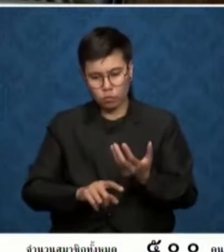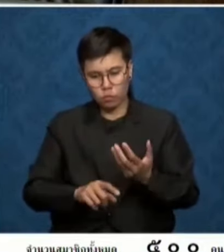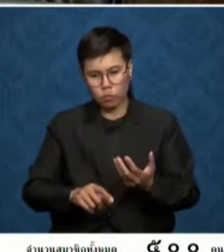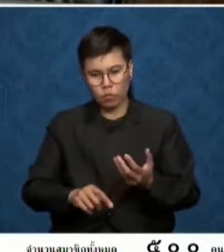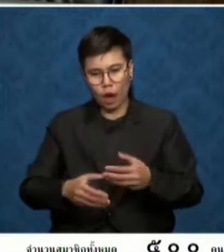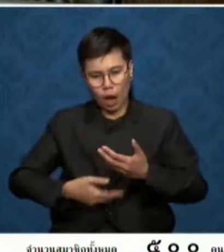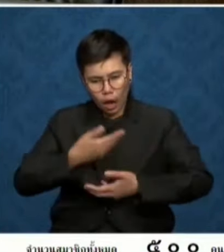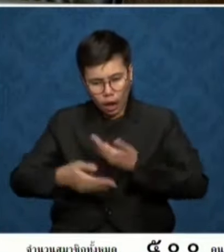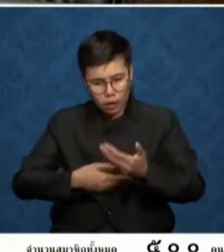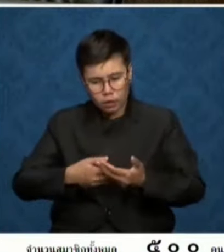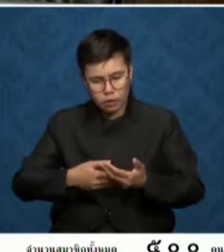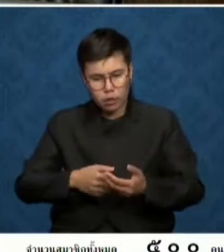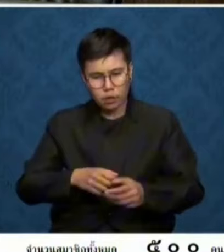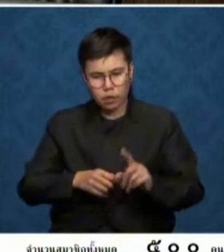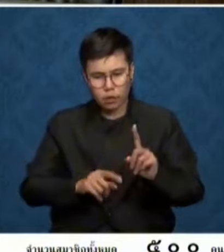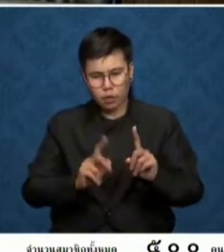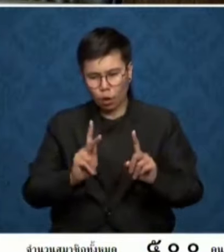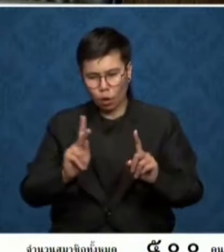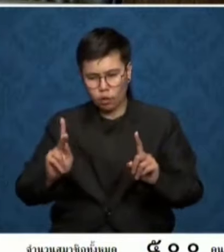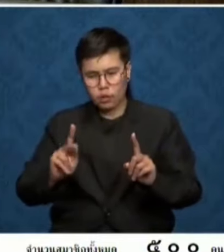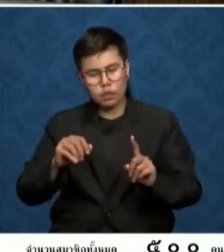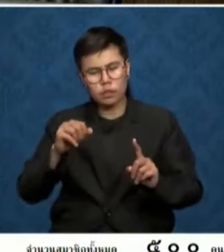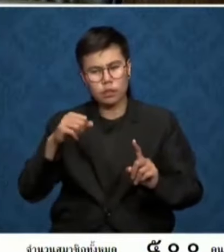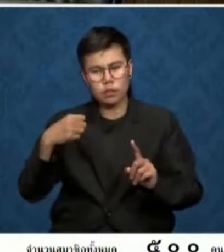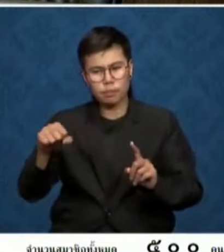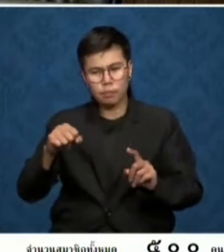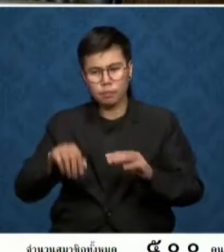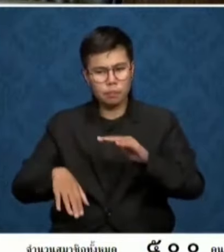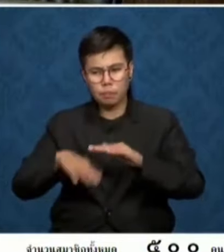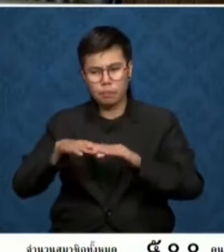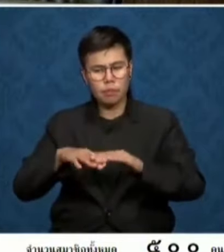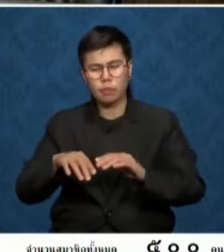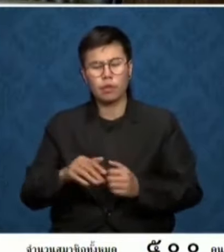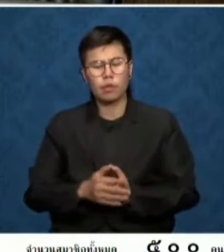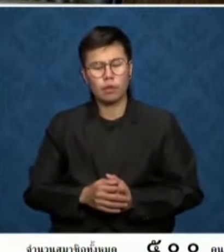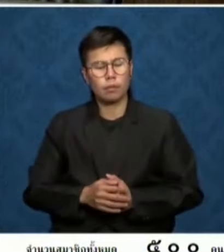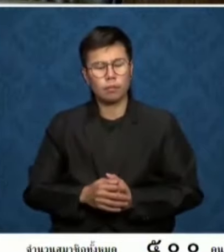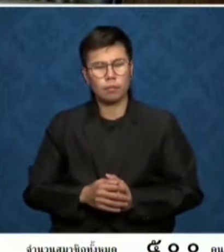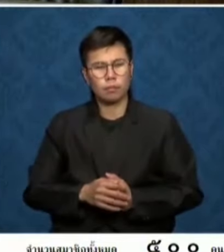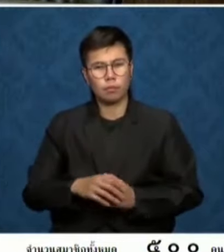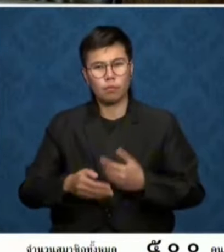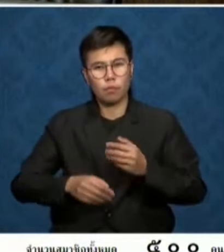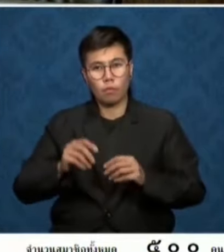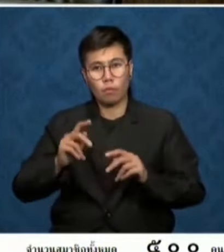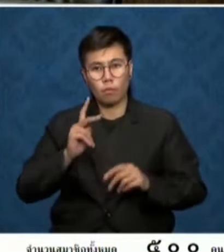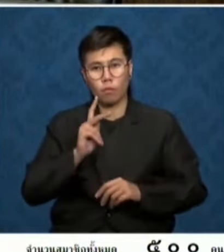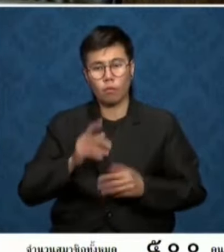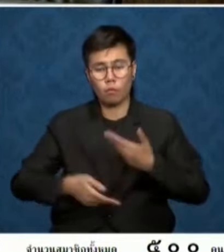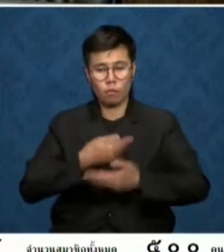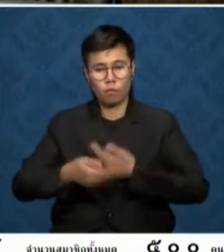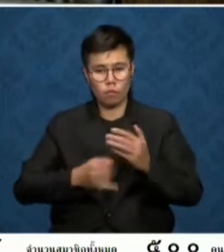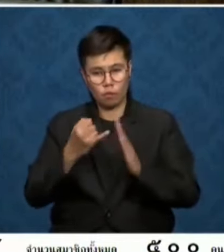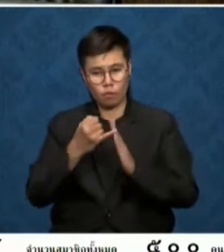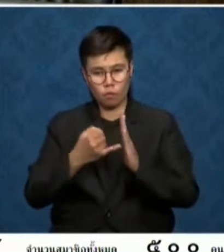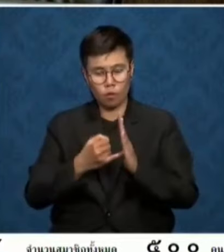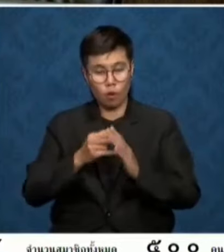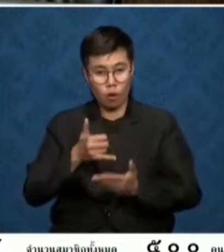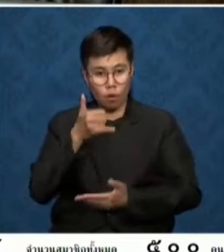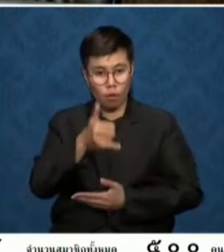าทกระทรวงพาณิชย์โดยกรมการค้าภายในแล้วก็พาณิชย์จังหวัดนั้นเข้าไปดูแลส้มเขียวหว